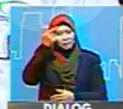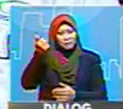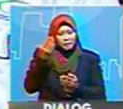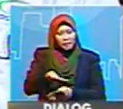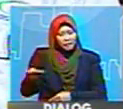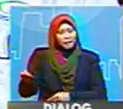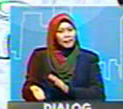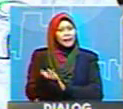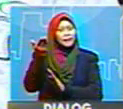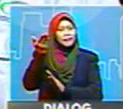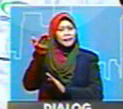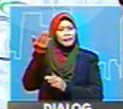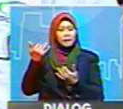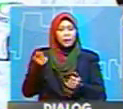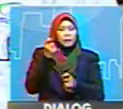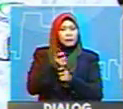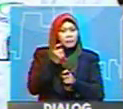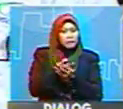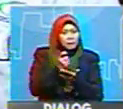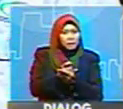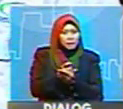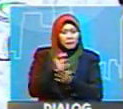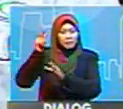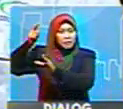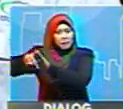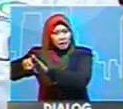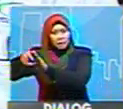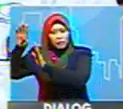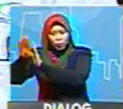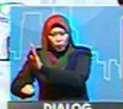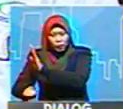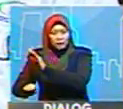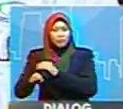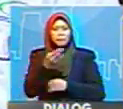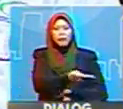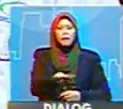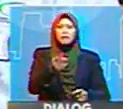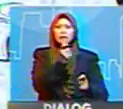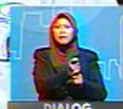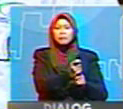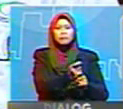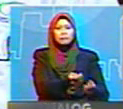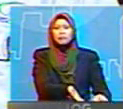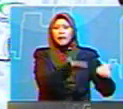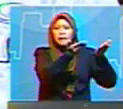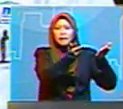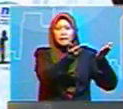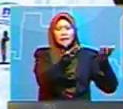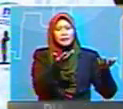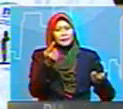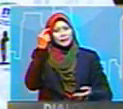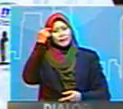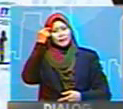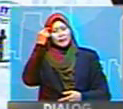dan tiba-tiba hari ini barang turun minyak turun barang tak turun jadi saya agak skeptikal